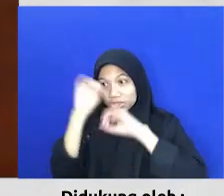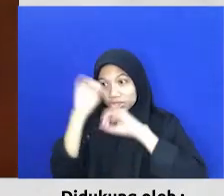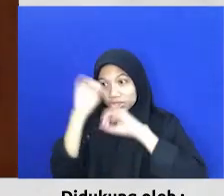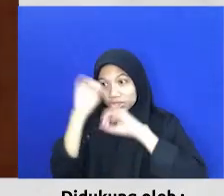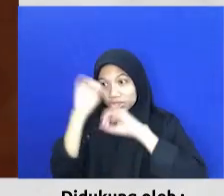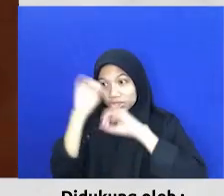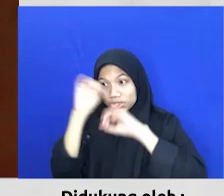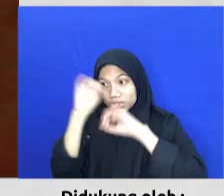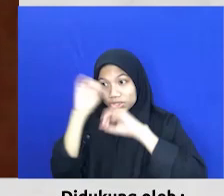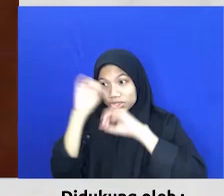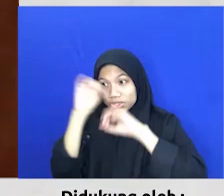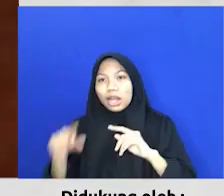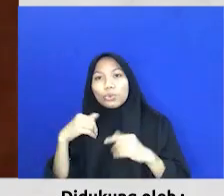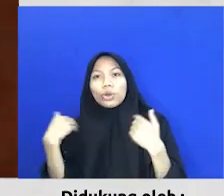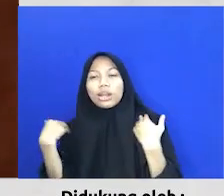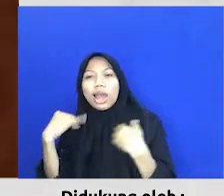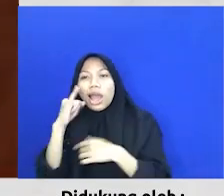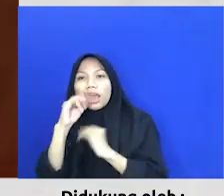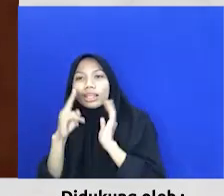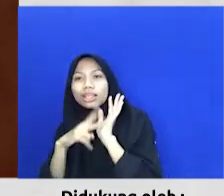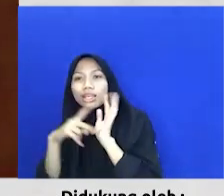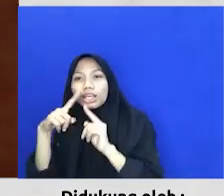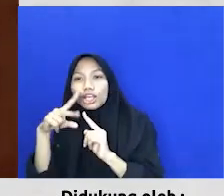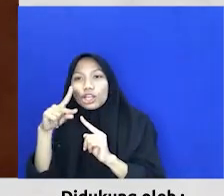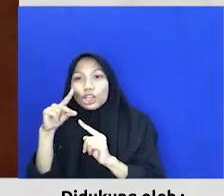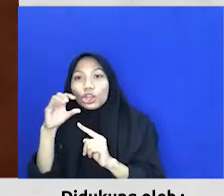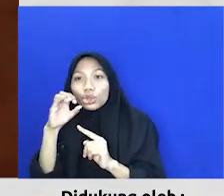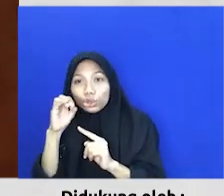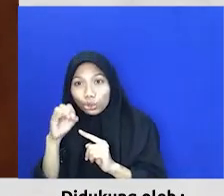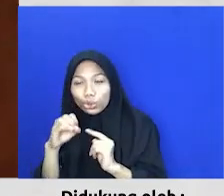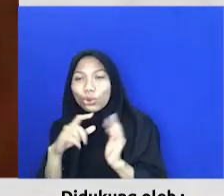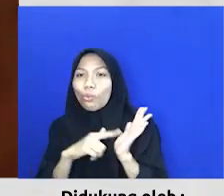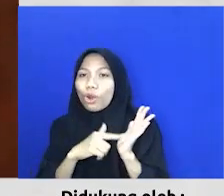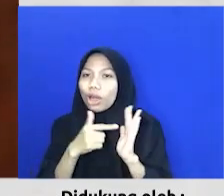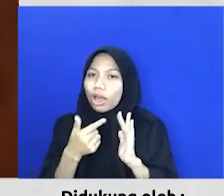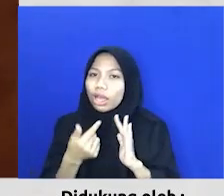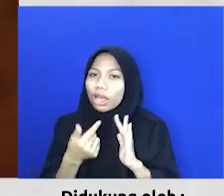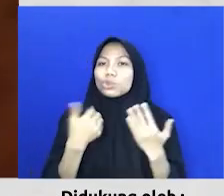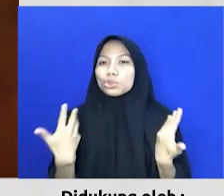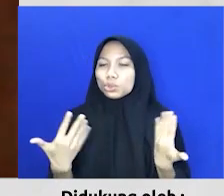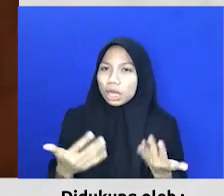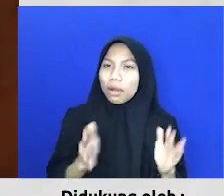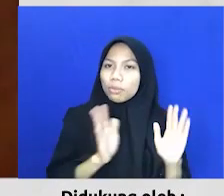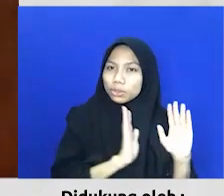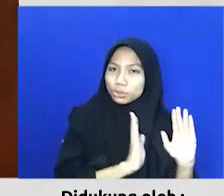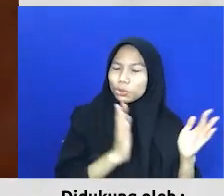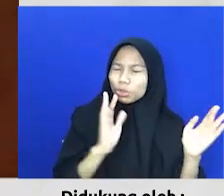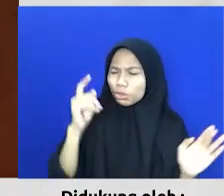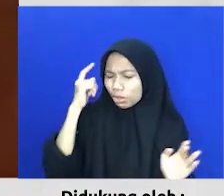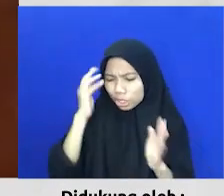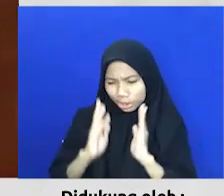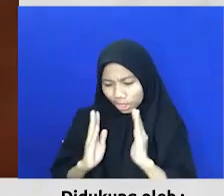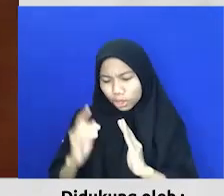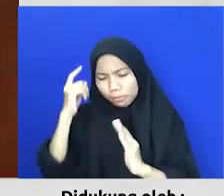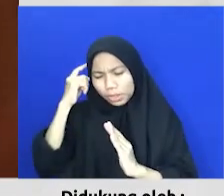film apa film Hermon Campa, ada temanya yang